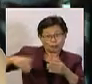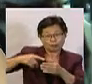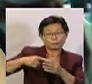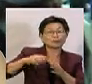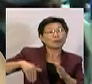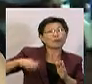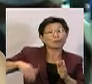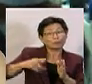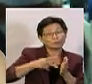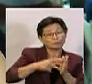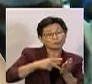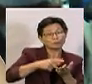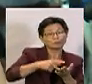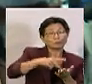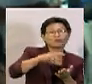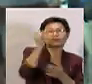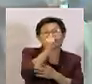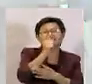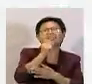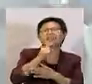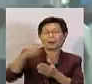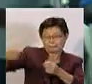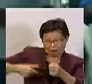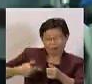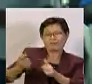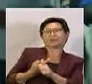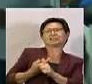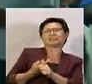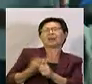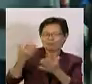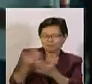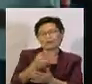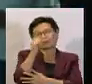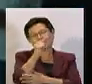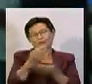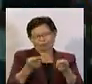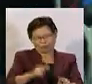kena settle dulu. Baru show. Kontrak memang kena